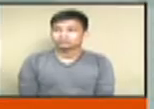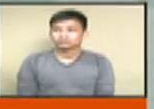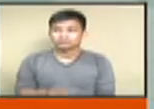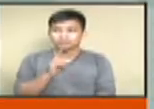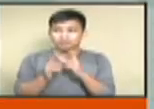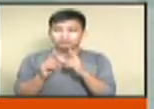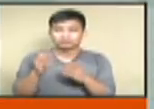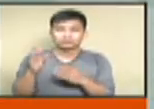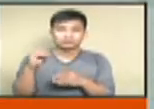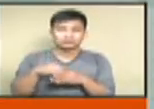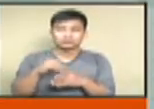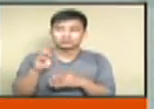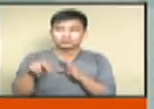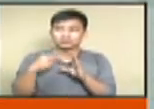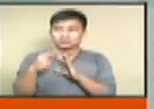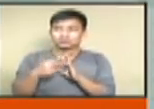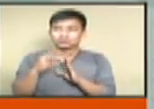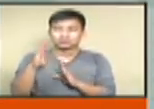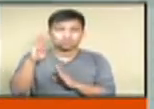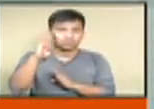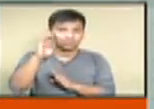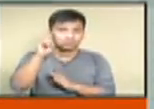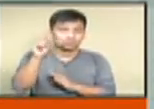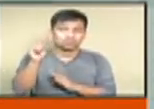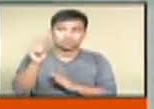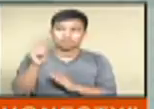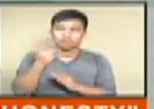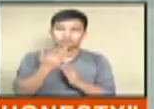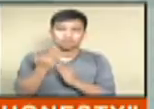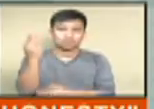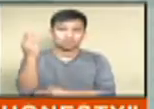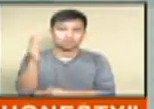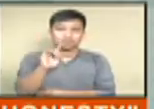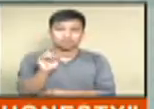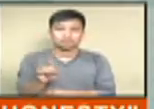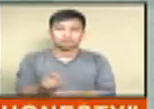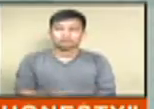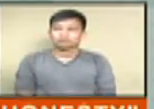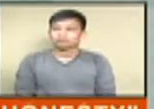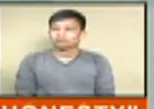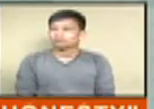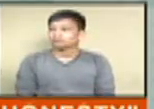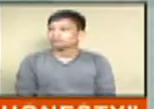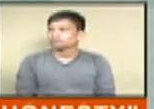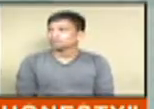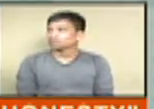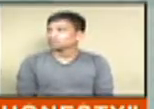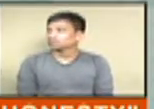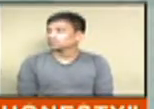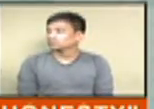Makakausap po natin ang nag-upload ng video na si Benji Tuazon. Magandang tanghali po sa inyo, Mr. Tuazon.